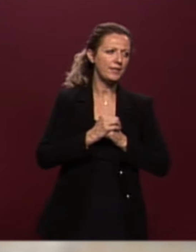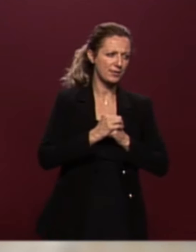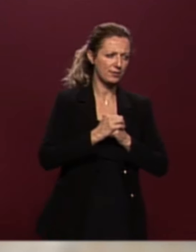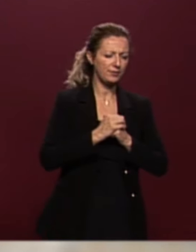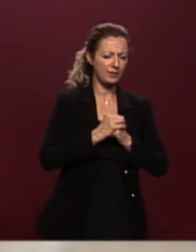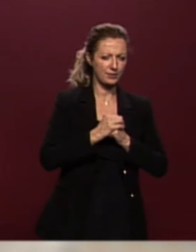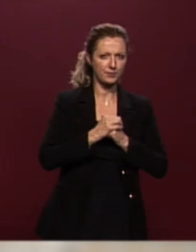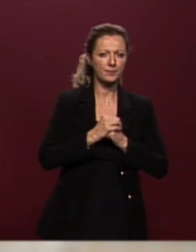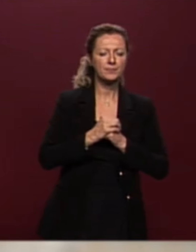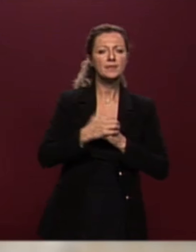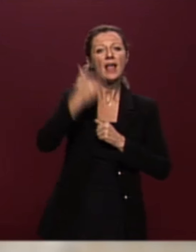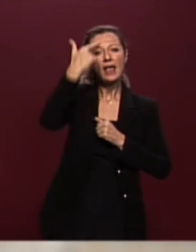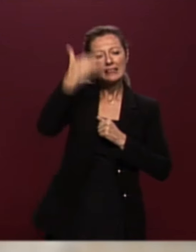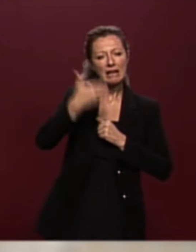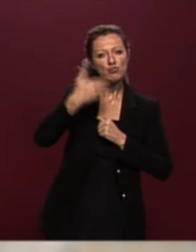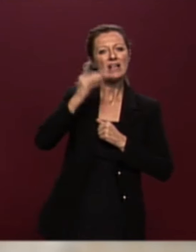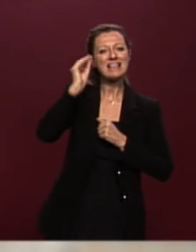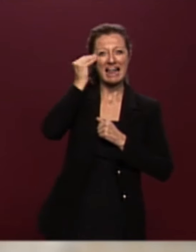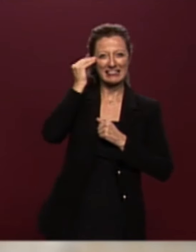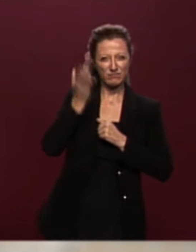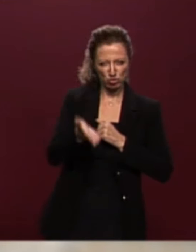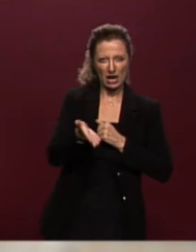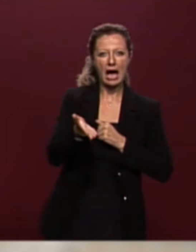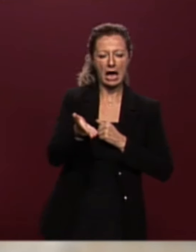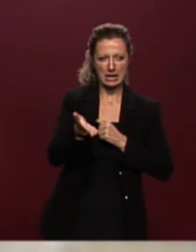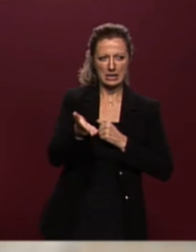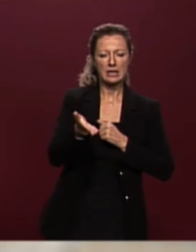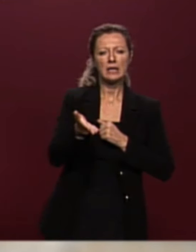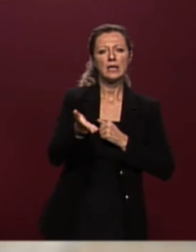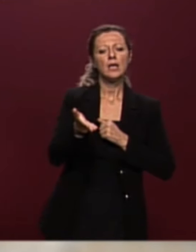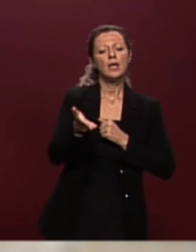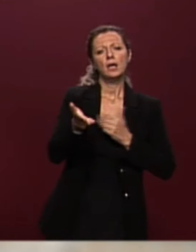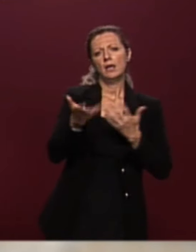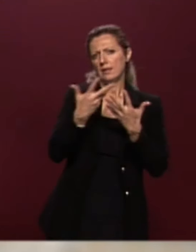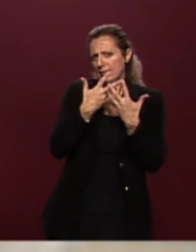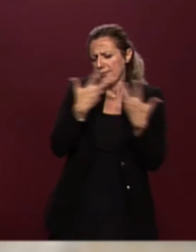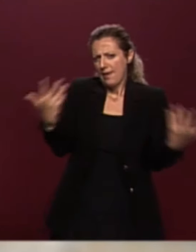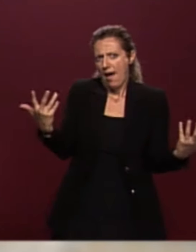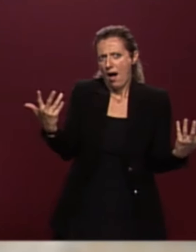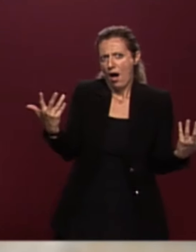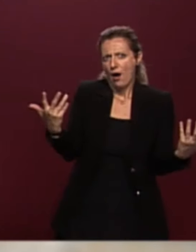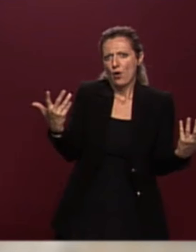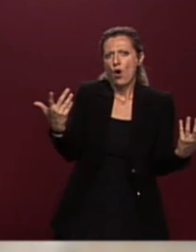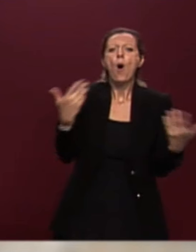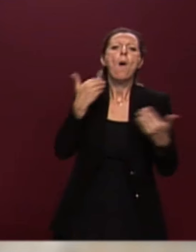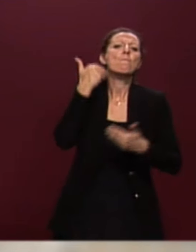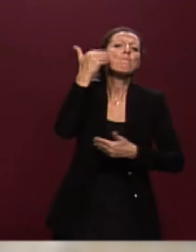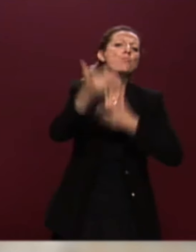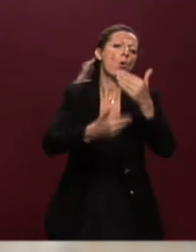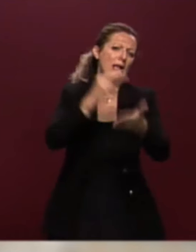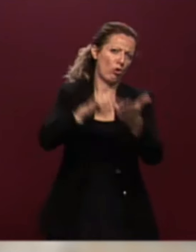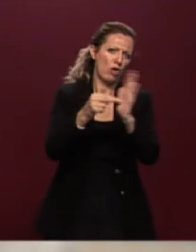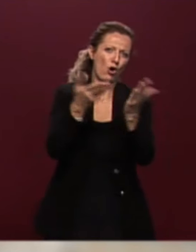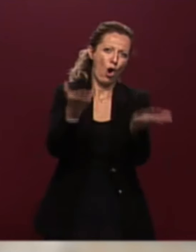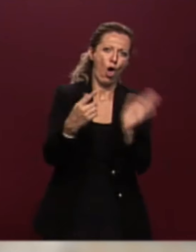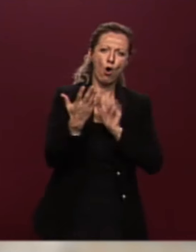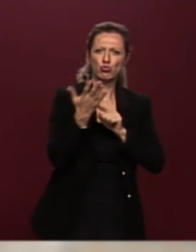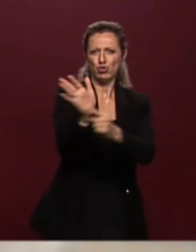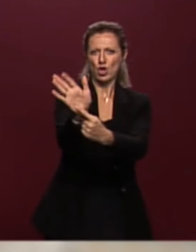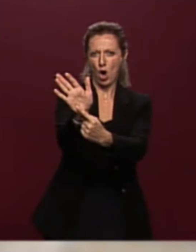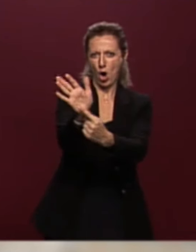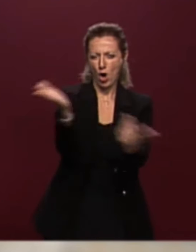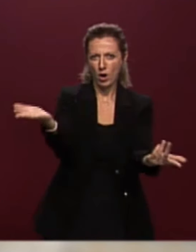L'intelligenza artificiale, che rappresenta un evidente progresso tecnologico, non